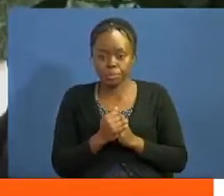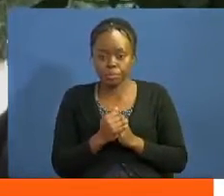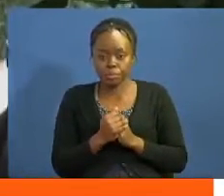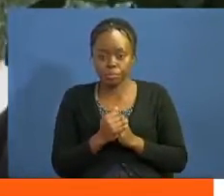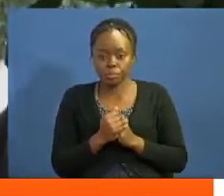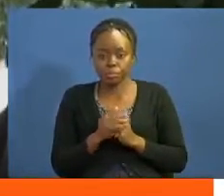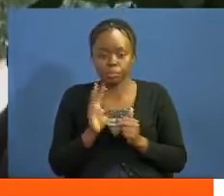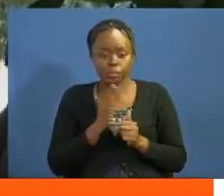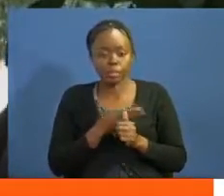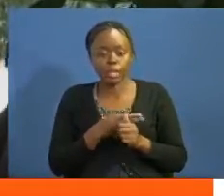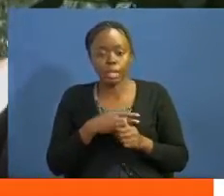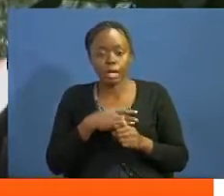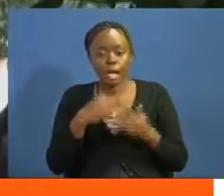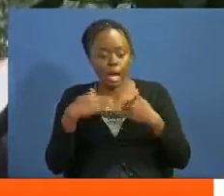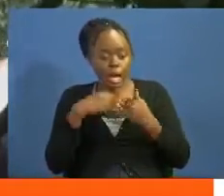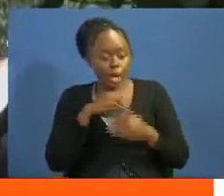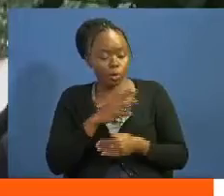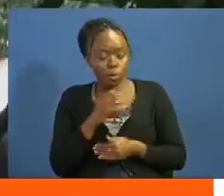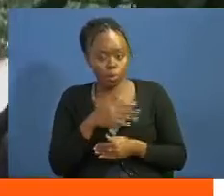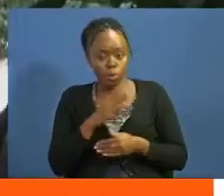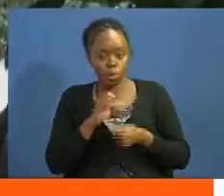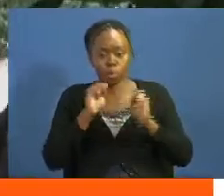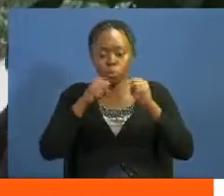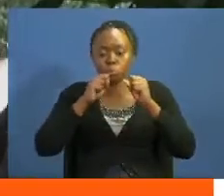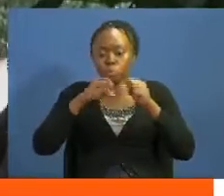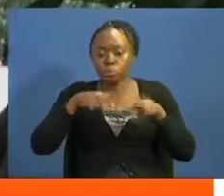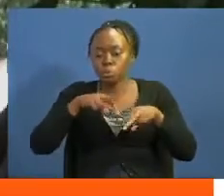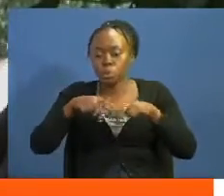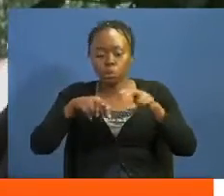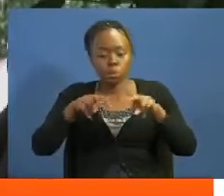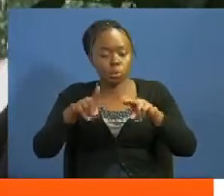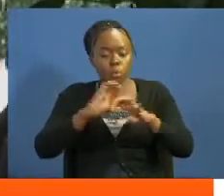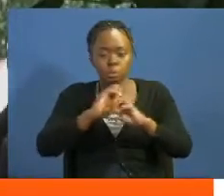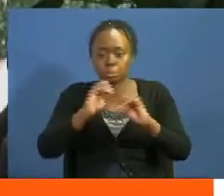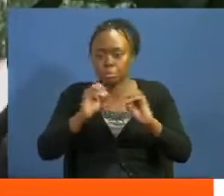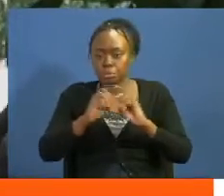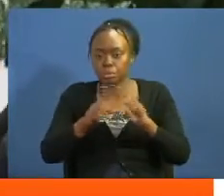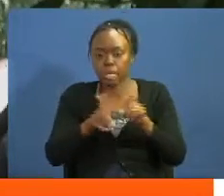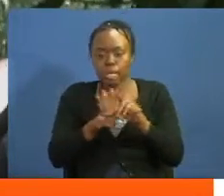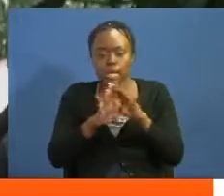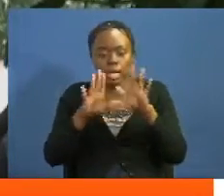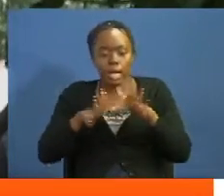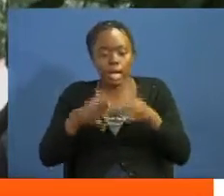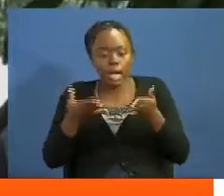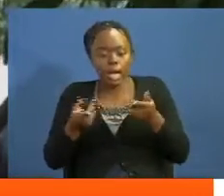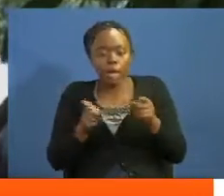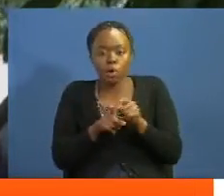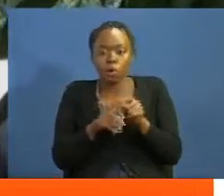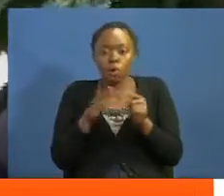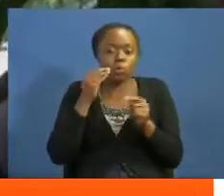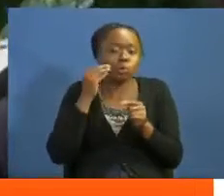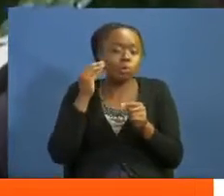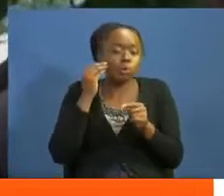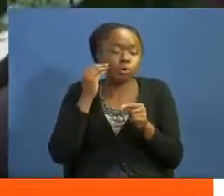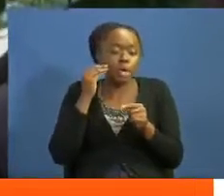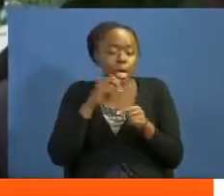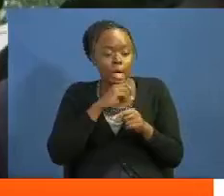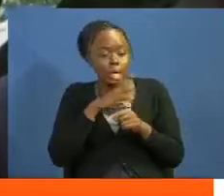we have fear. Hatuwezi tembea. Kwa vile hata kwa boma tu unasikia makuku